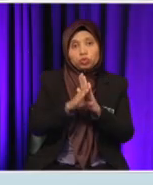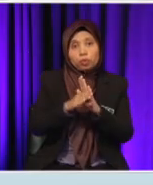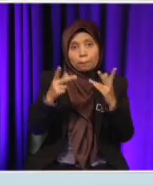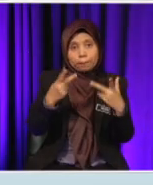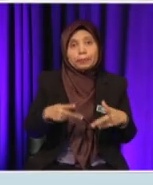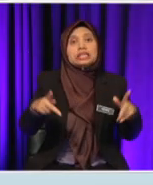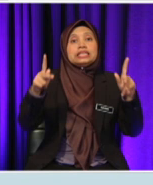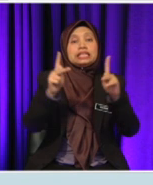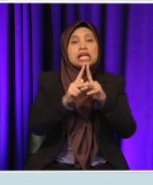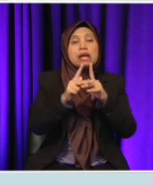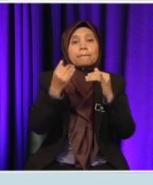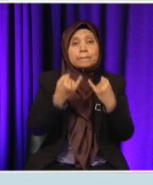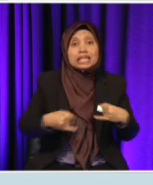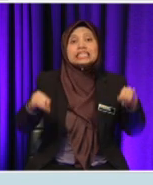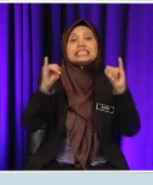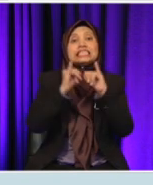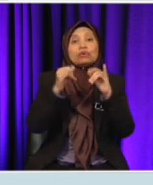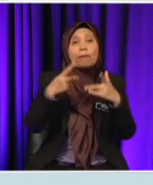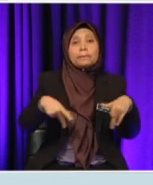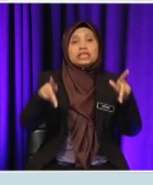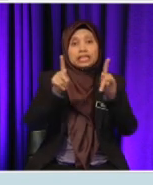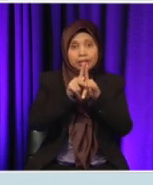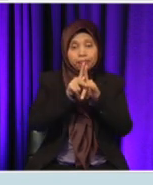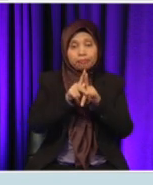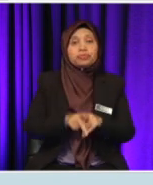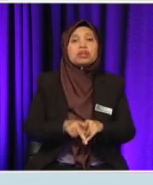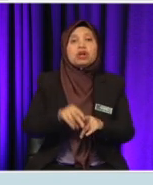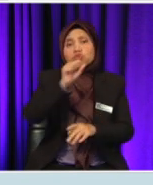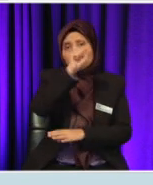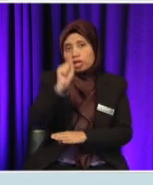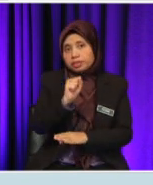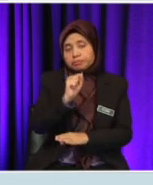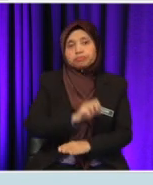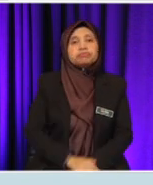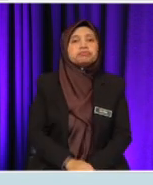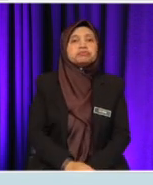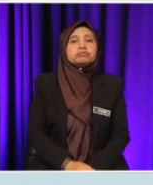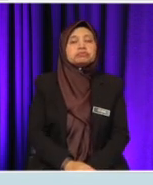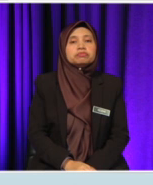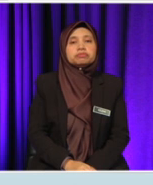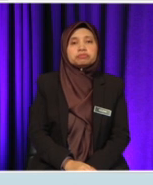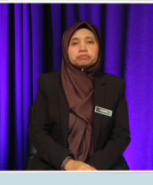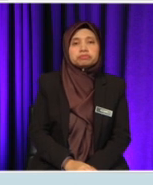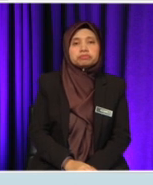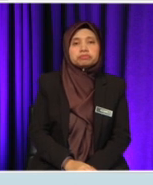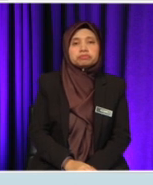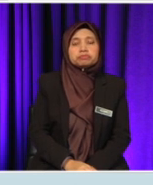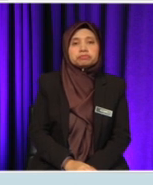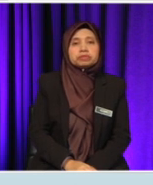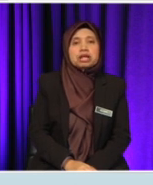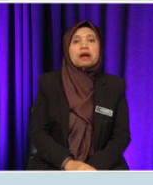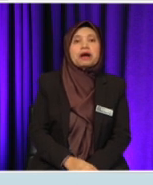contoh-contoh peristiwa penting dalam dia adalah adaptasi peristiwa cerpen itu